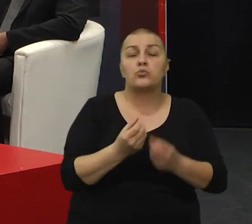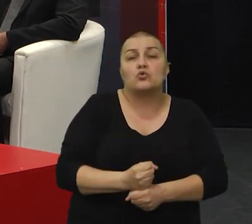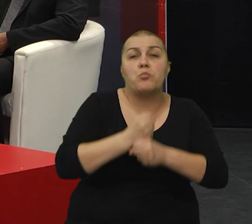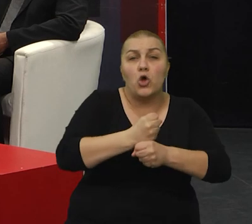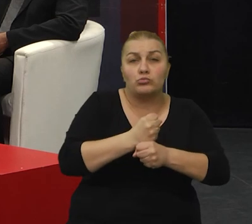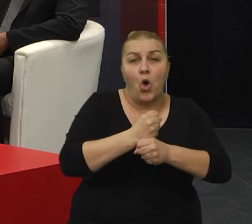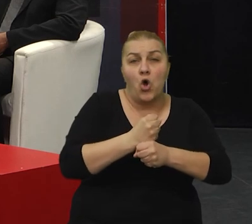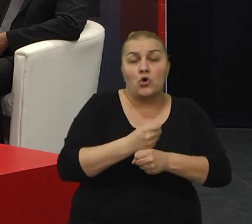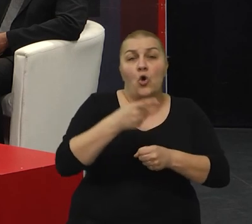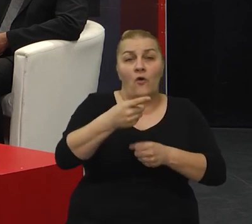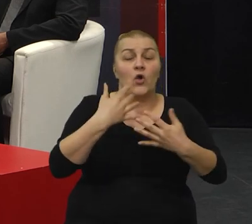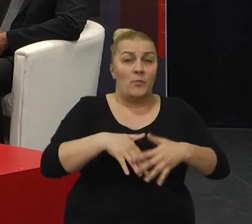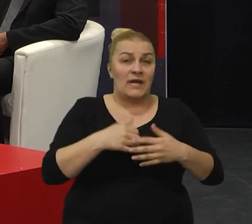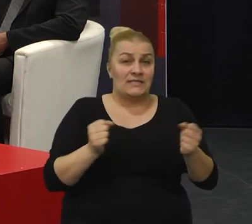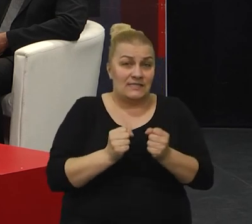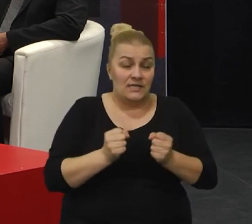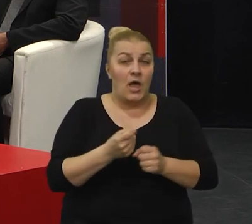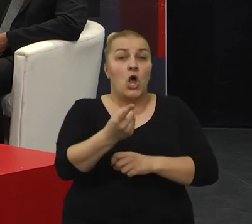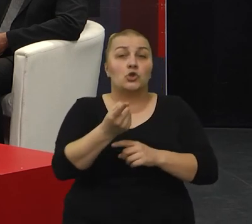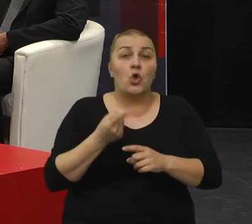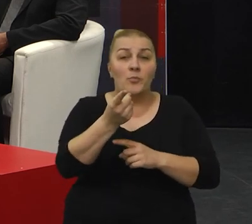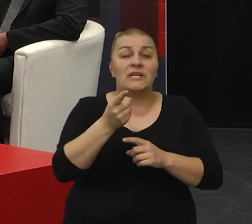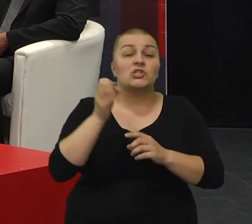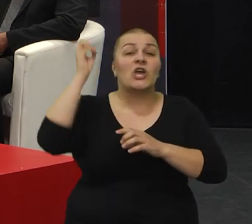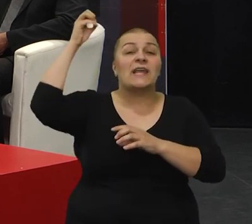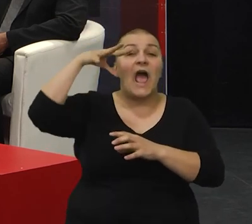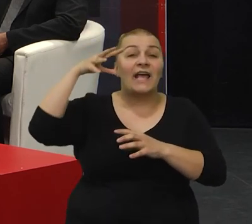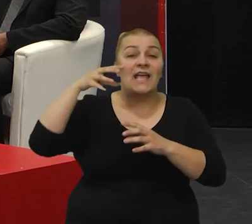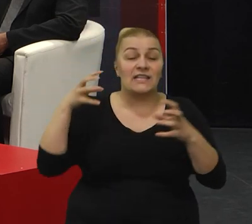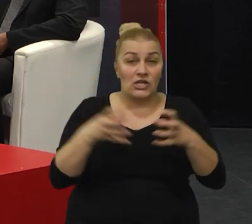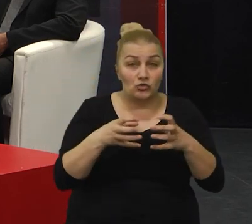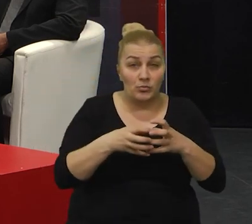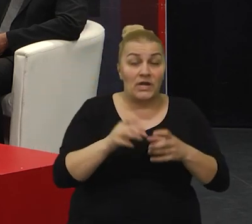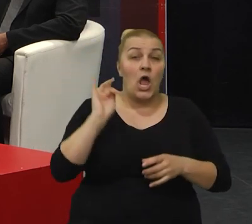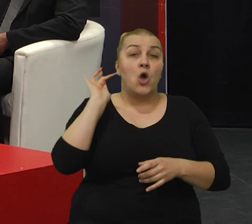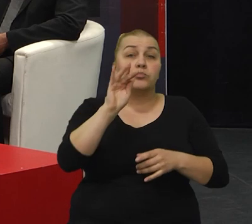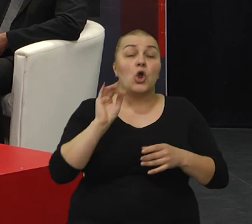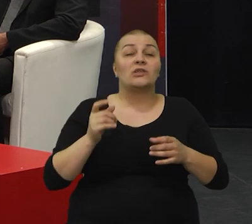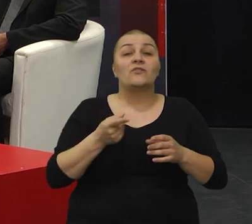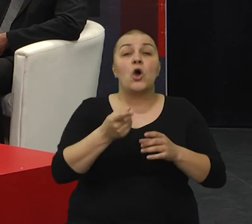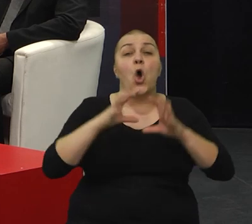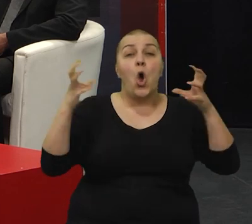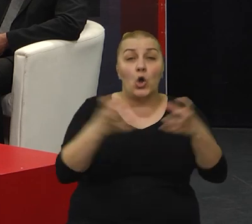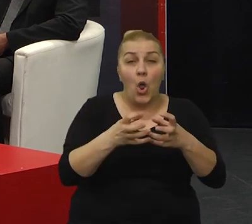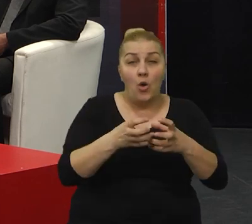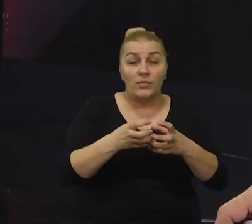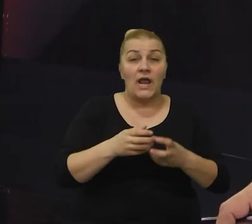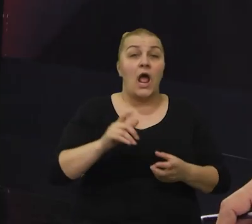potporu operaciju Zima, a to su topničke raketne skupine, protivoklopna raketna